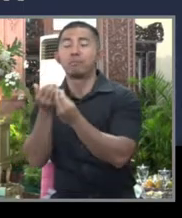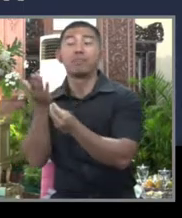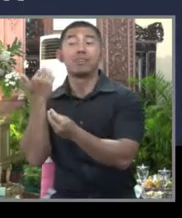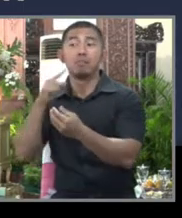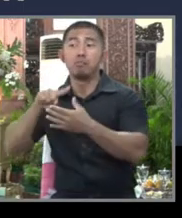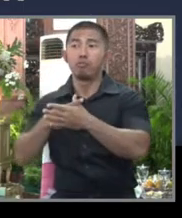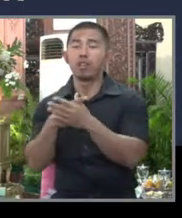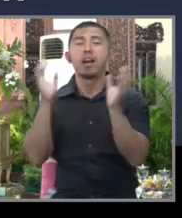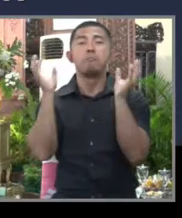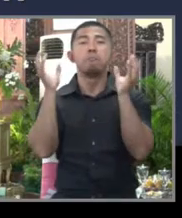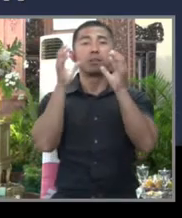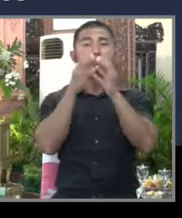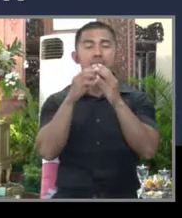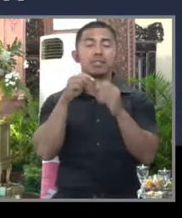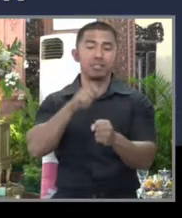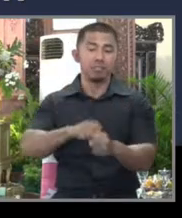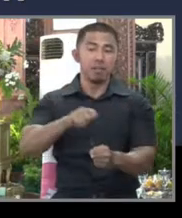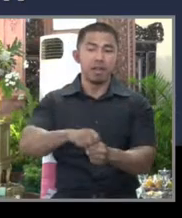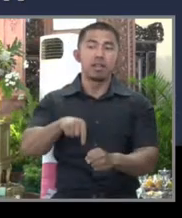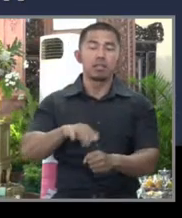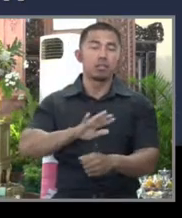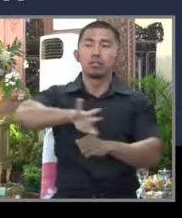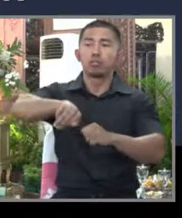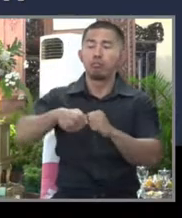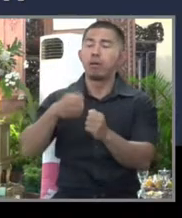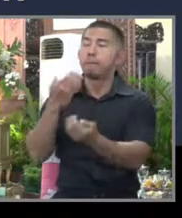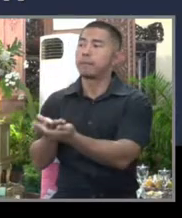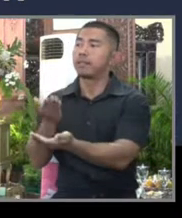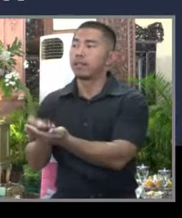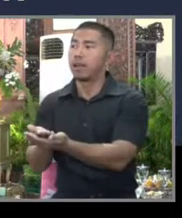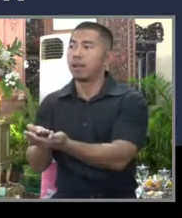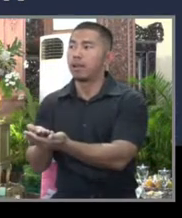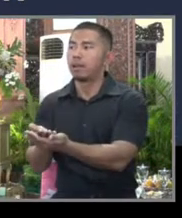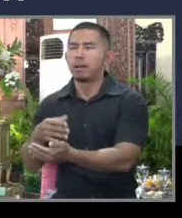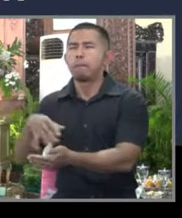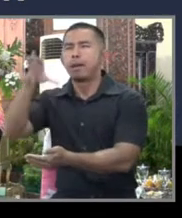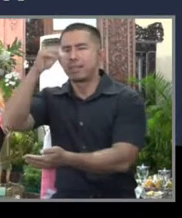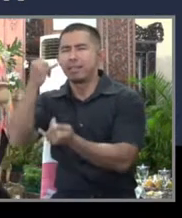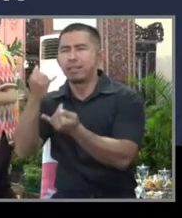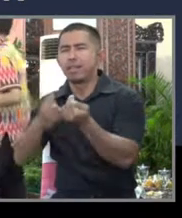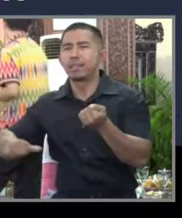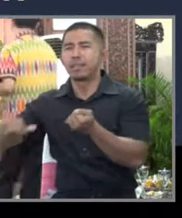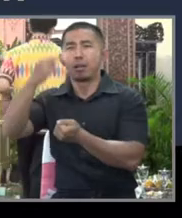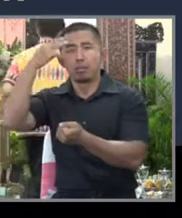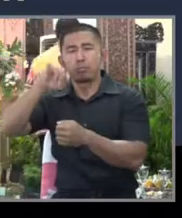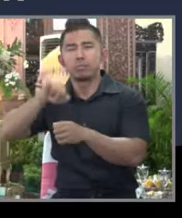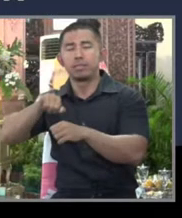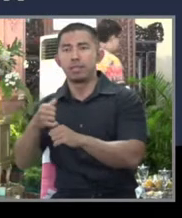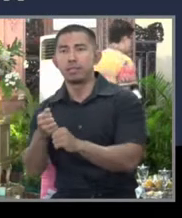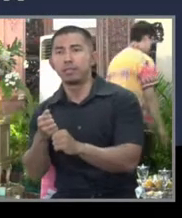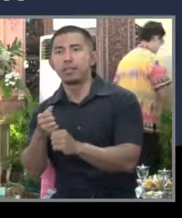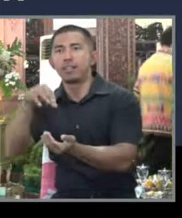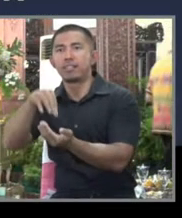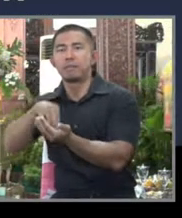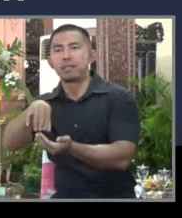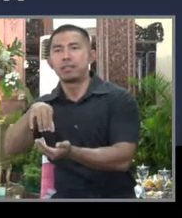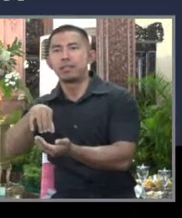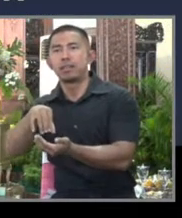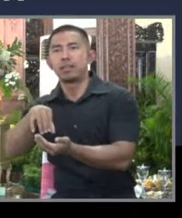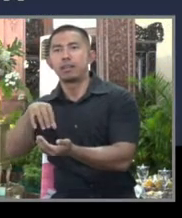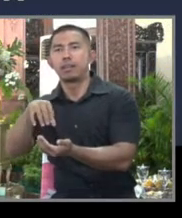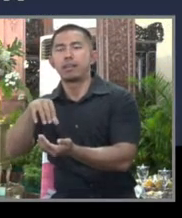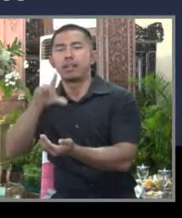dari Brebes dan dari Jepara, semua meminta pengertian dari kita untuk menjadikan daerah kita, sekolah kita